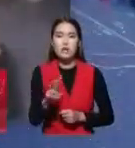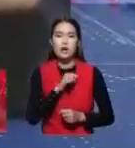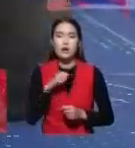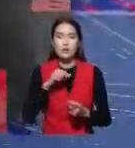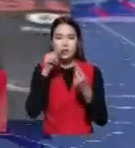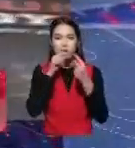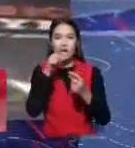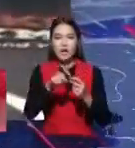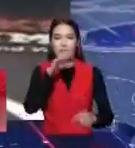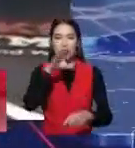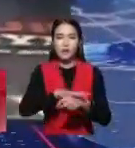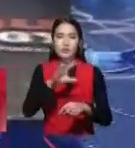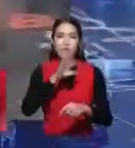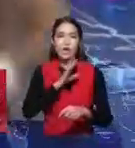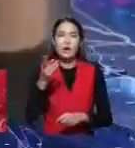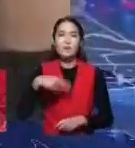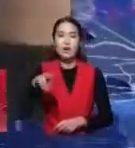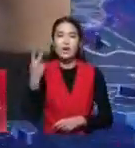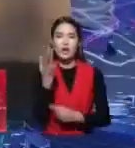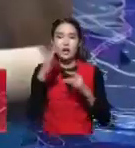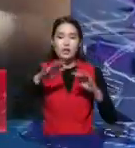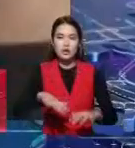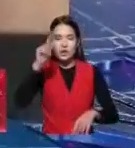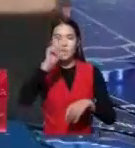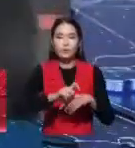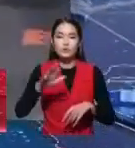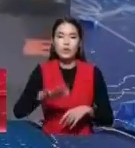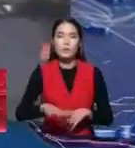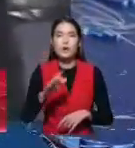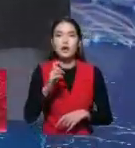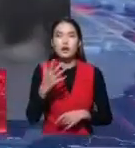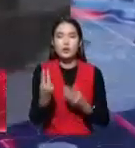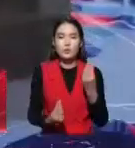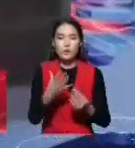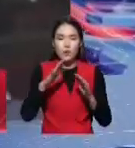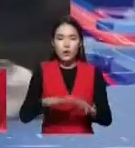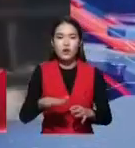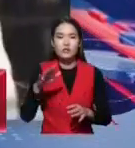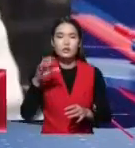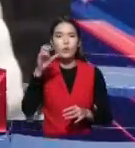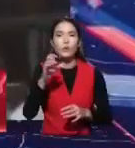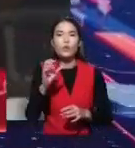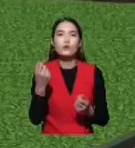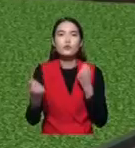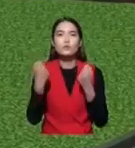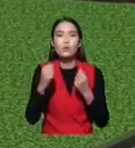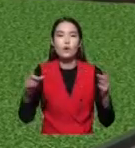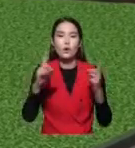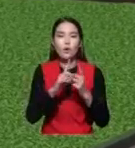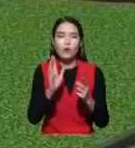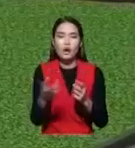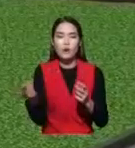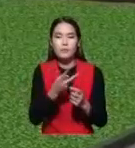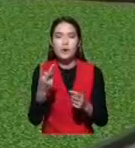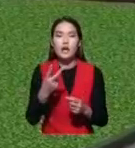қарсыласын анықтады. 1990-ның 2-сінде Түркиядағы бокс кешінде Сойлыбаев өзбекстандық спортшымен кездеседі. Жекпе-жек 2-ші